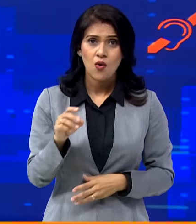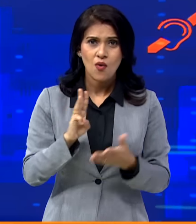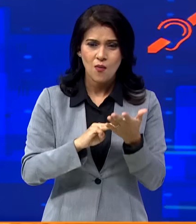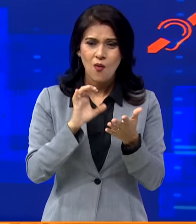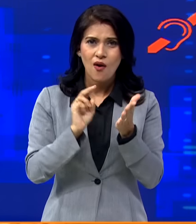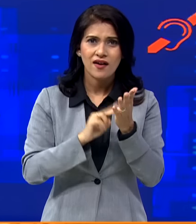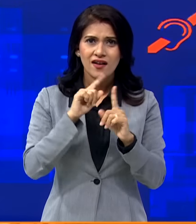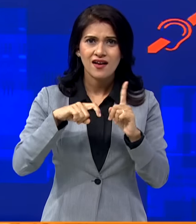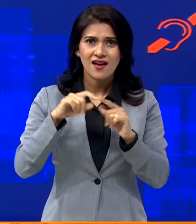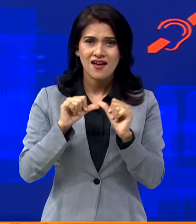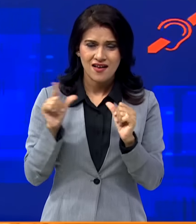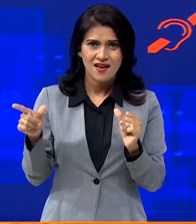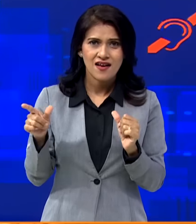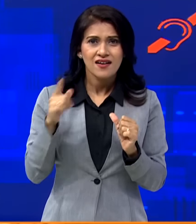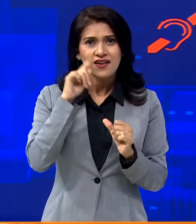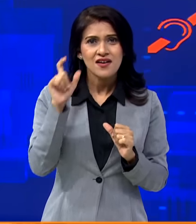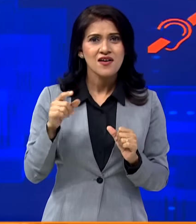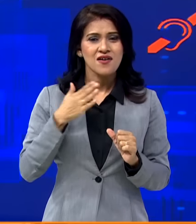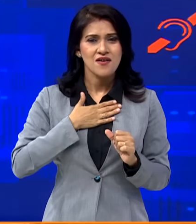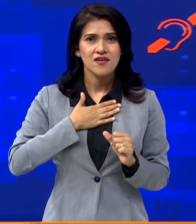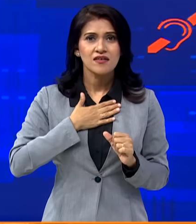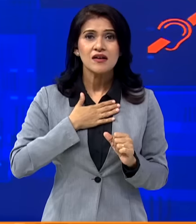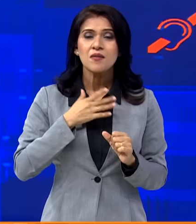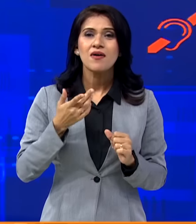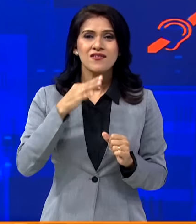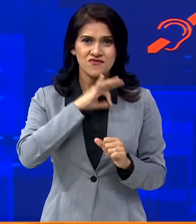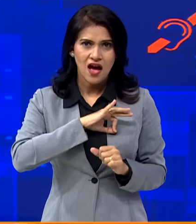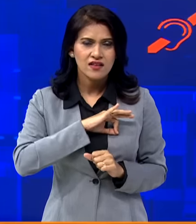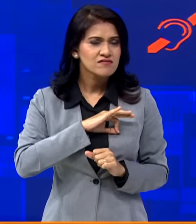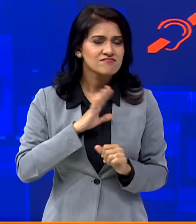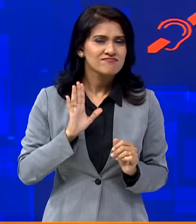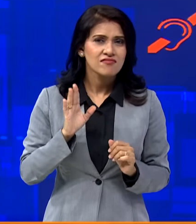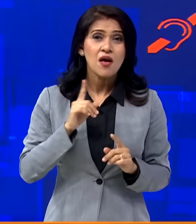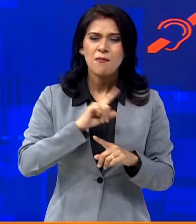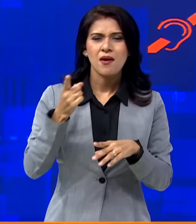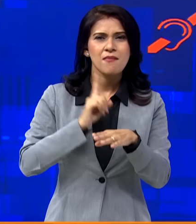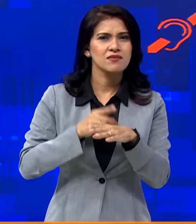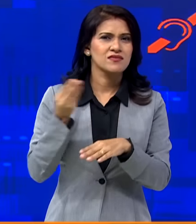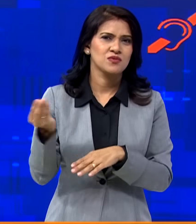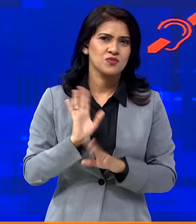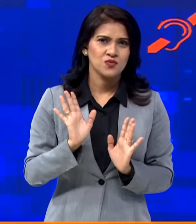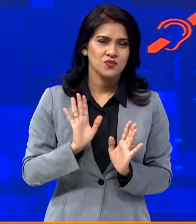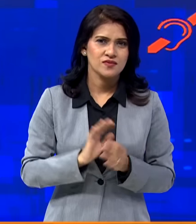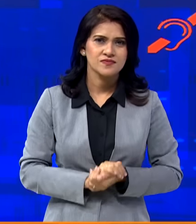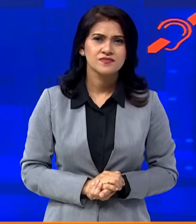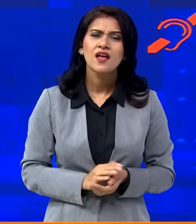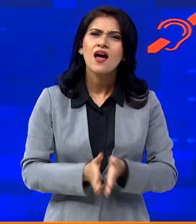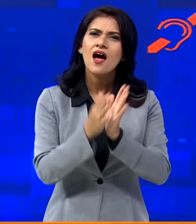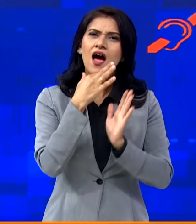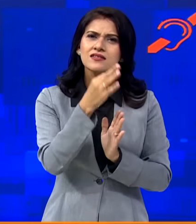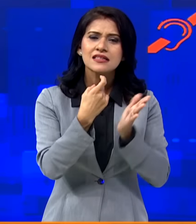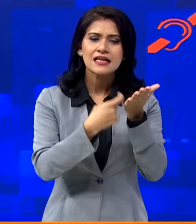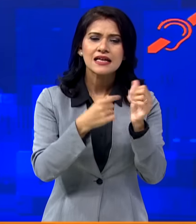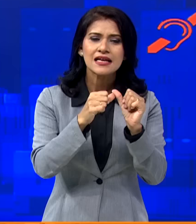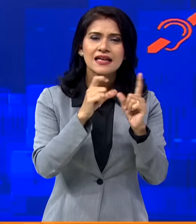दो लेकिन मोनिका बेदी को मोनिका बदी होने की सजा भी मत दो मैंने सुना है कि राधे मां को लोगों की गोद में बैठना भी